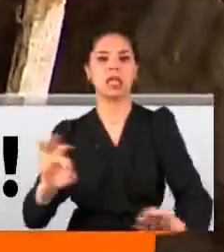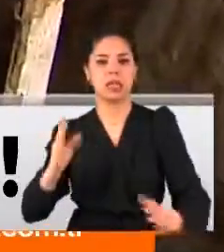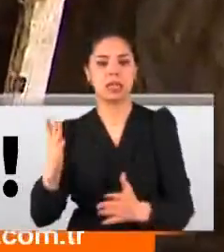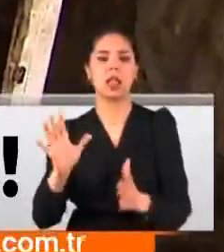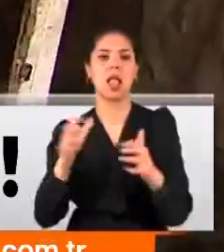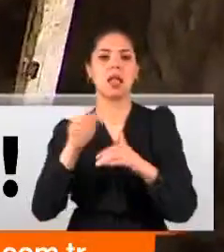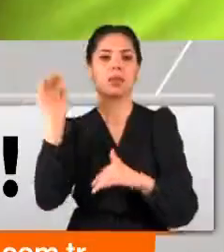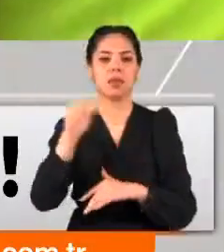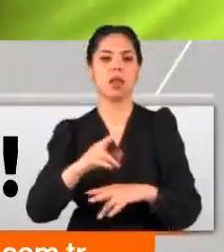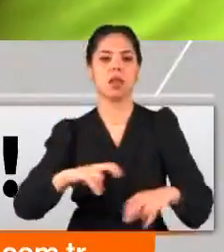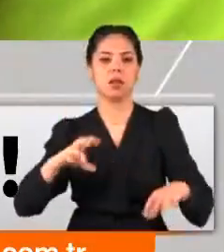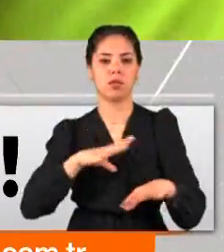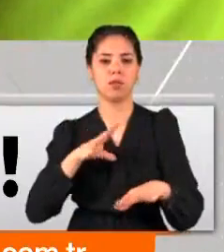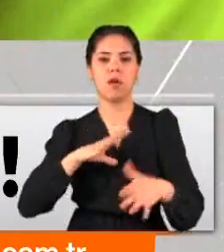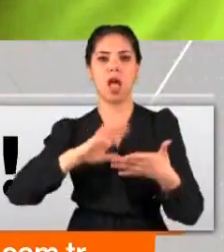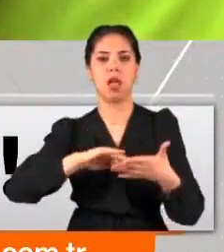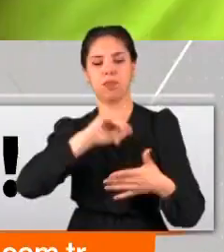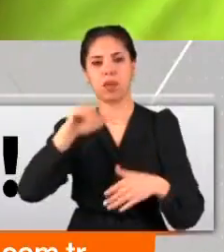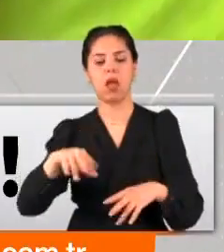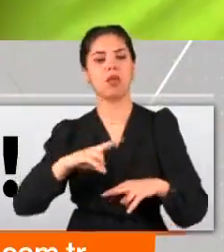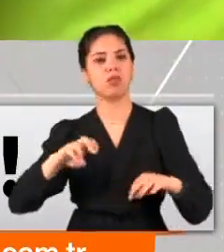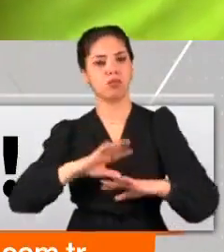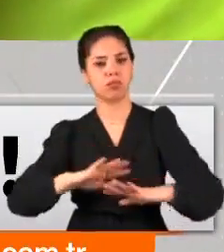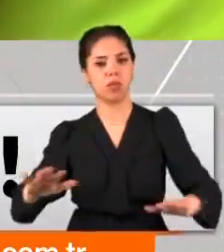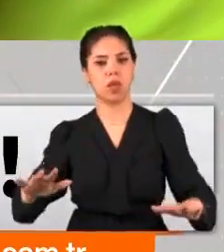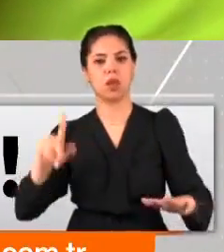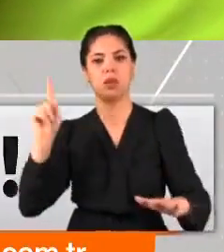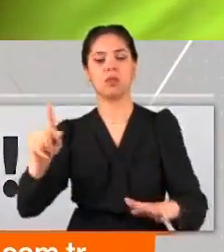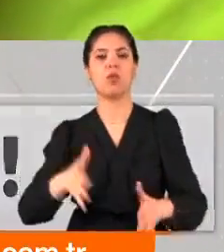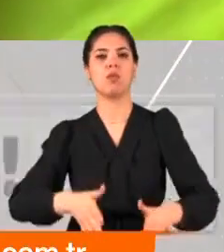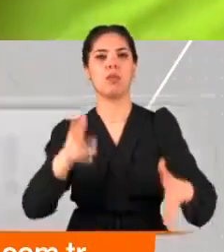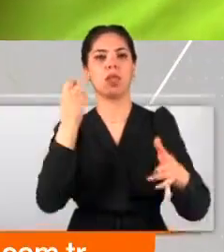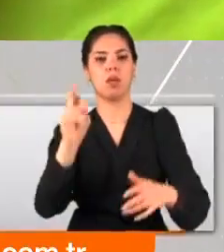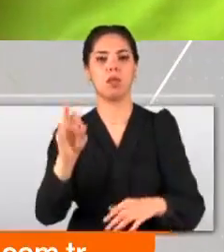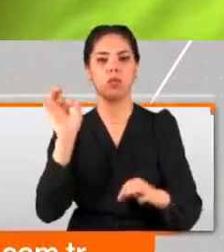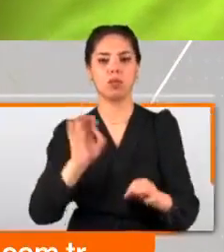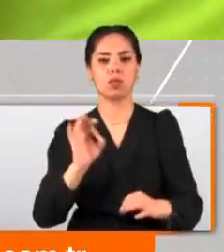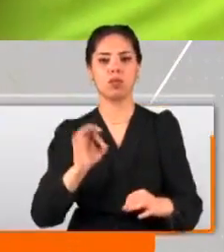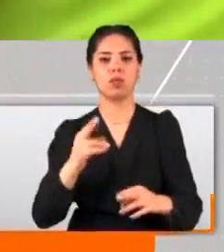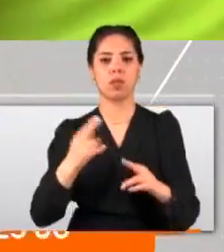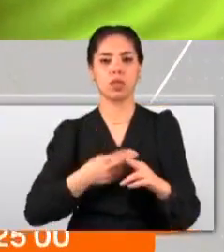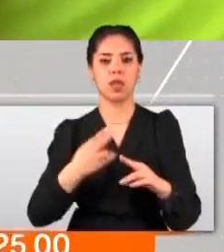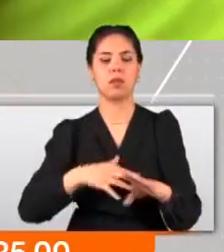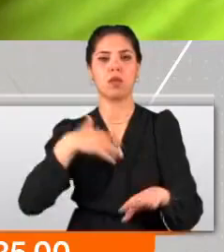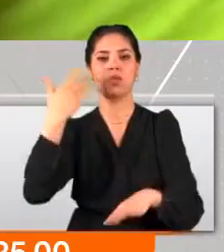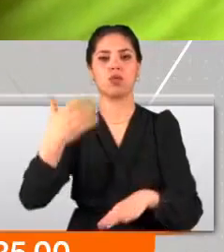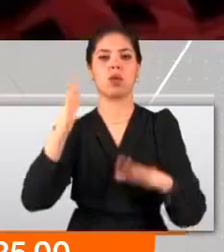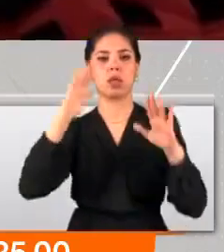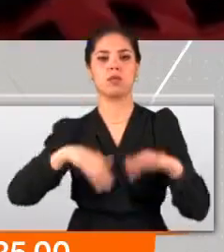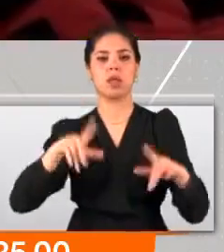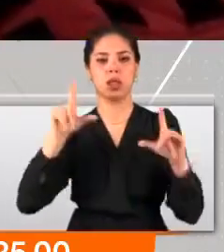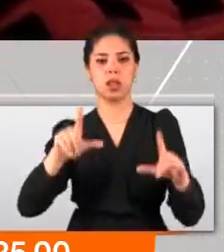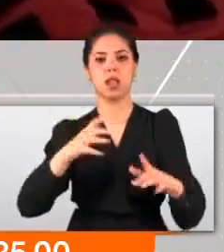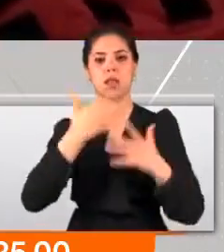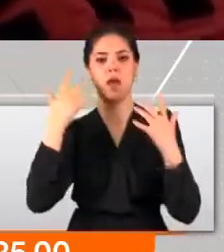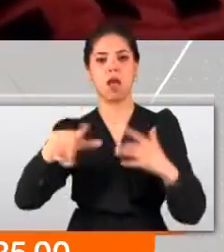hemen inceleme başlattı. Arkadaşlarımız incelediler. Tahliye ettik binayı. Korot testi alıp en kısa zamanda yıkılması lazım.